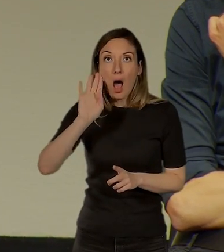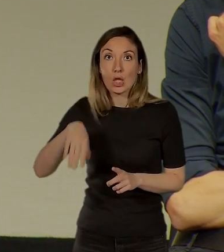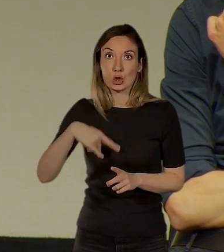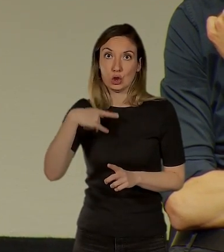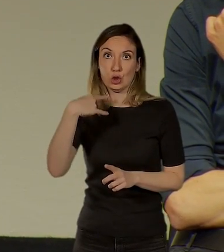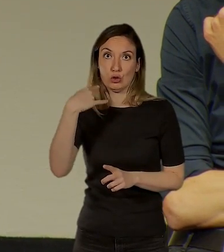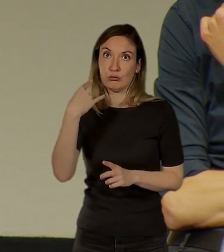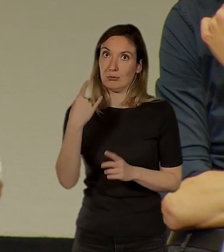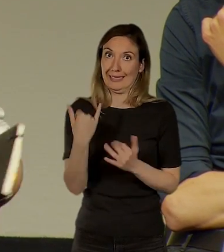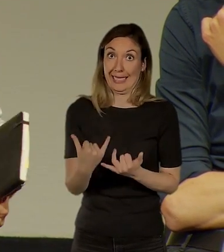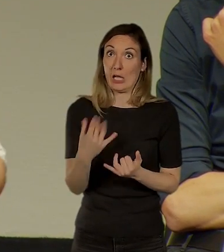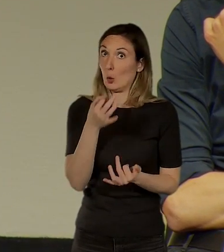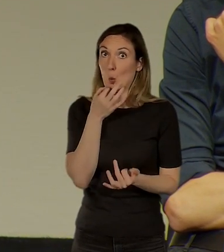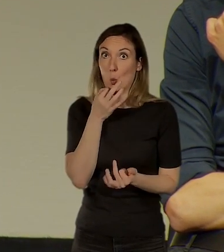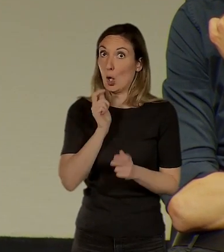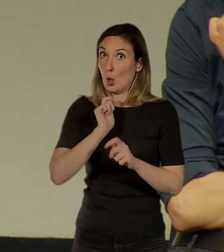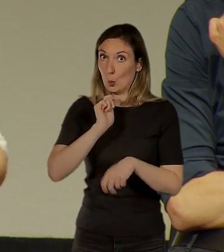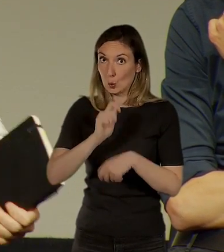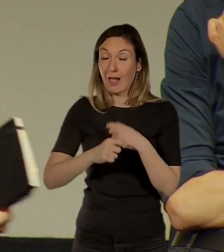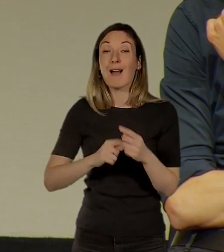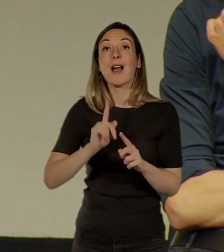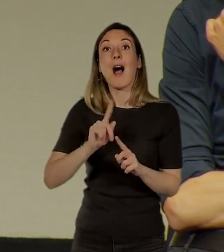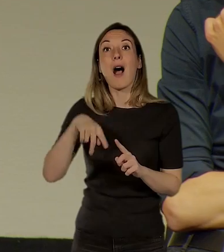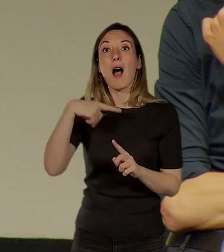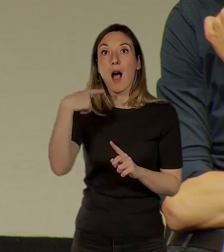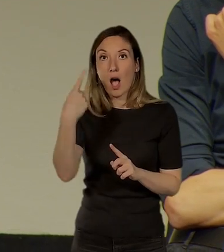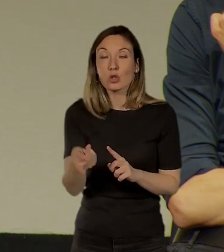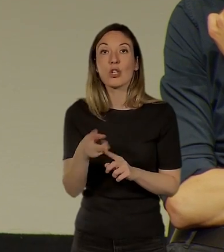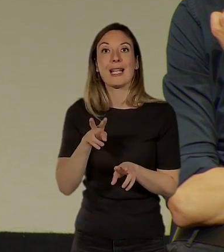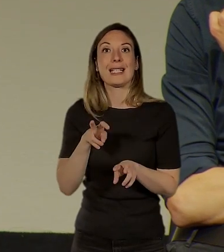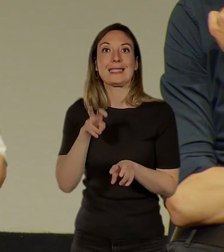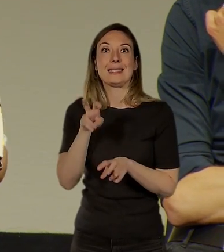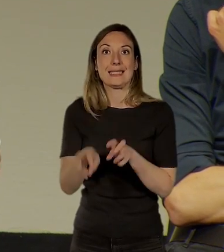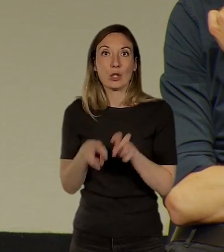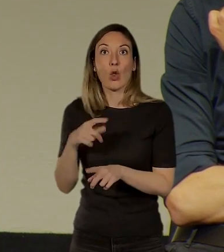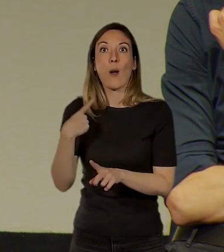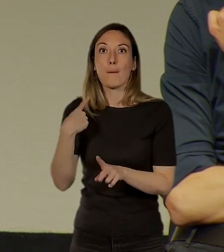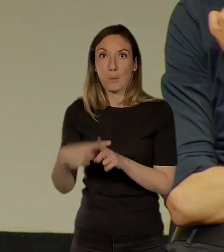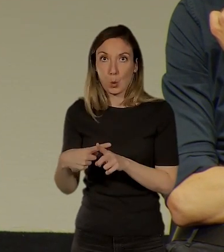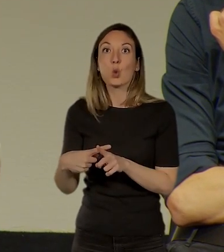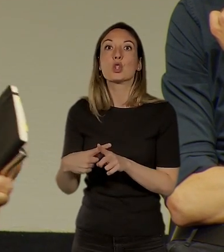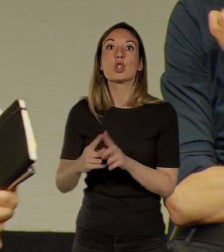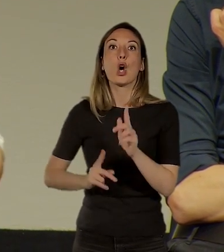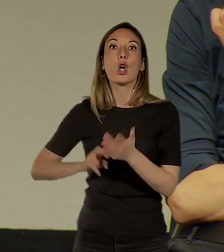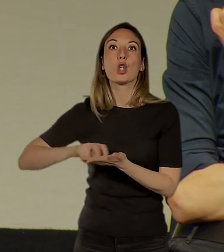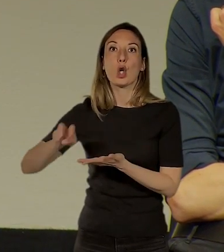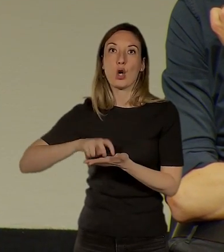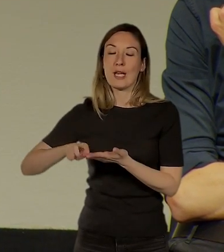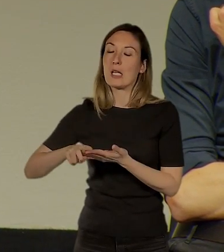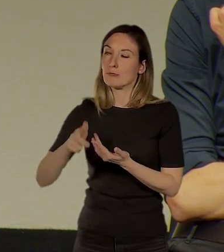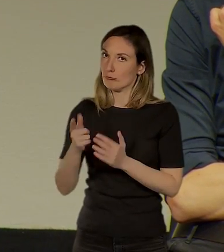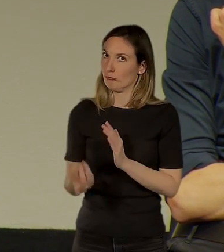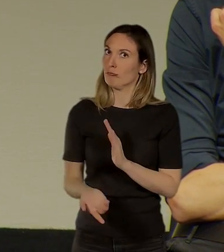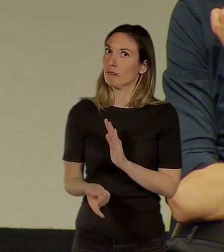momentálně realizovatelný není, kdy si v podstatě cyklodoprava a chodci vydobydou ještě více prostoru, což by byl